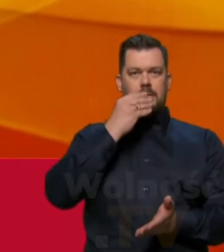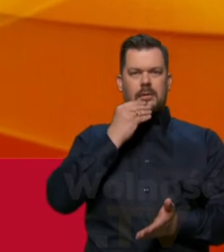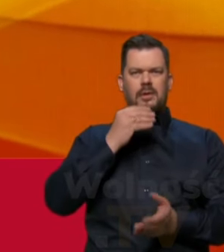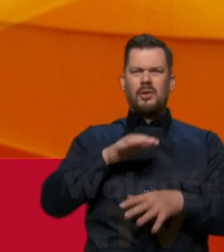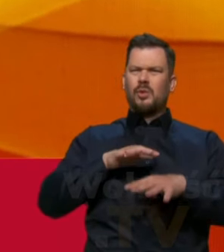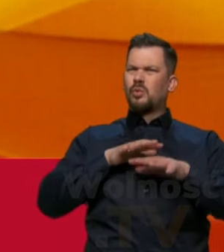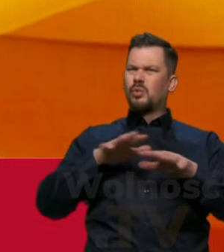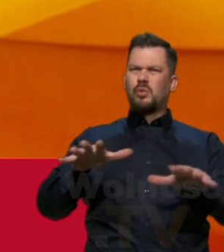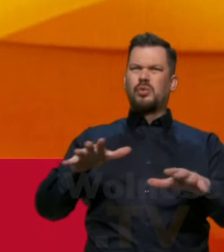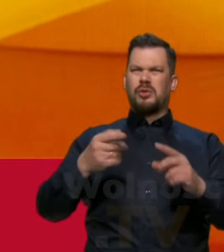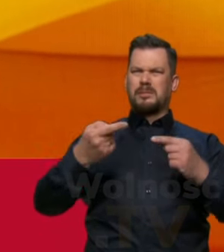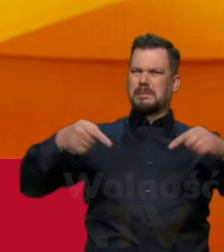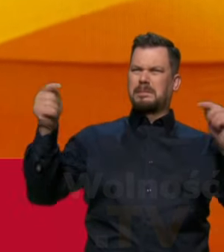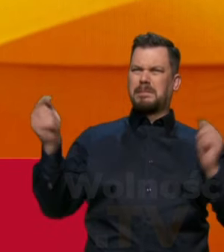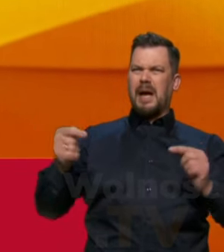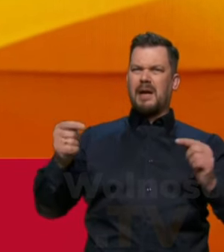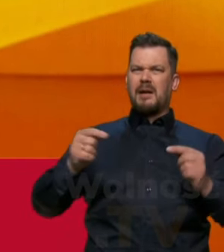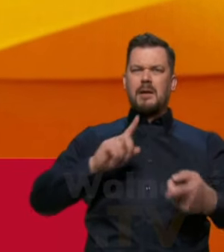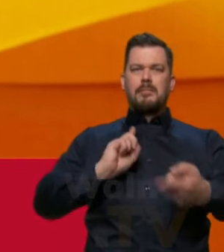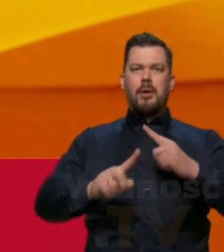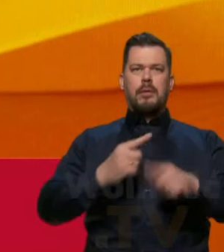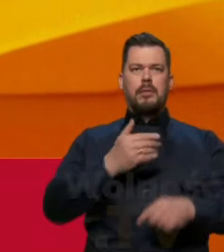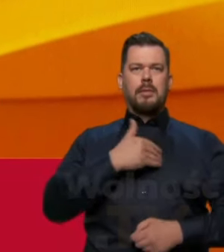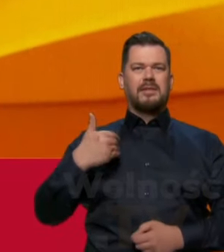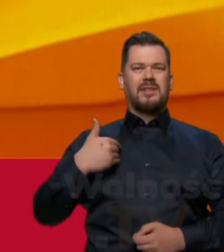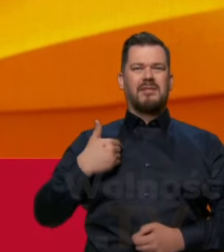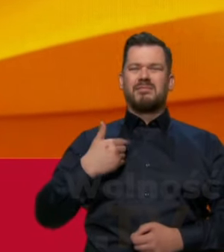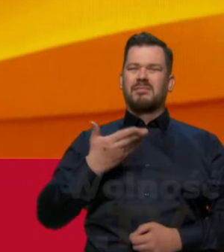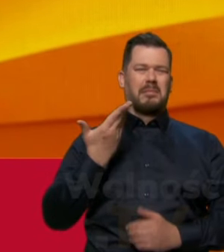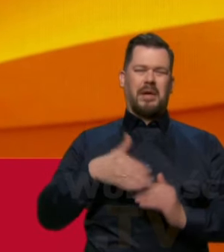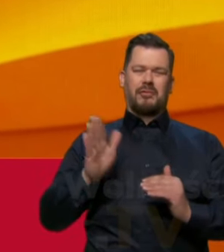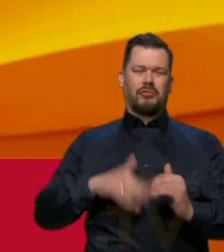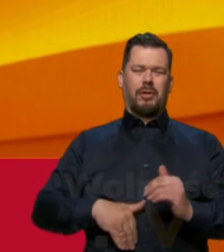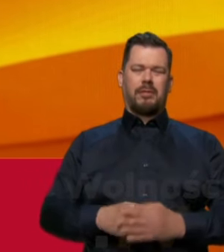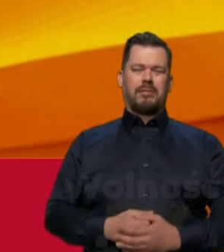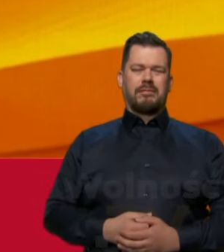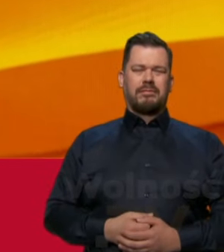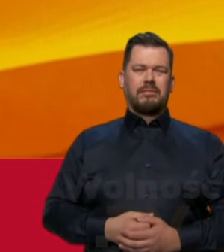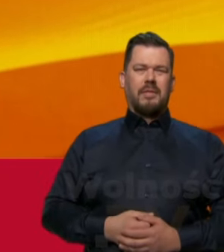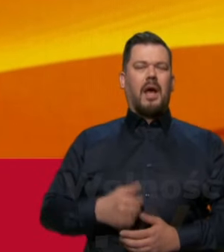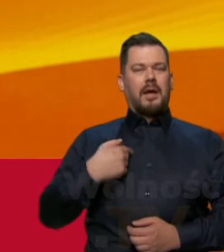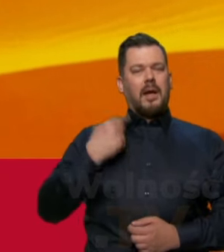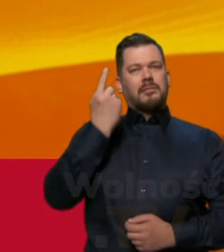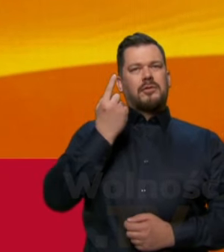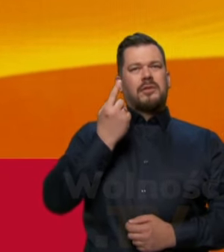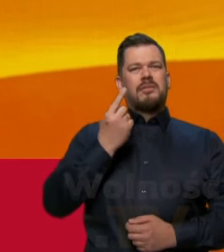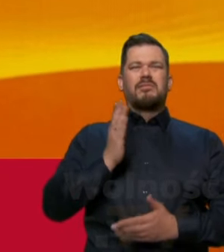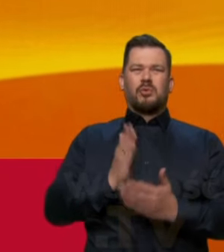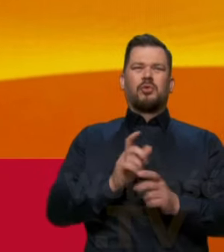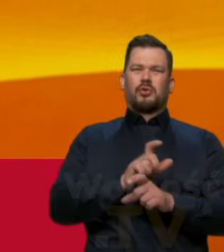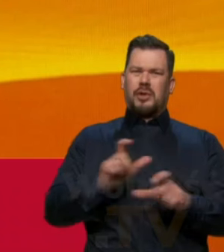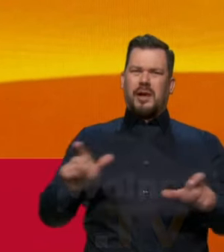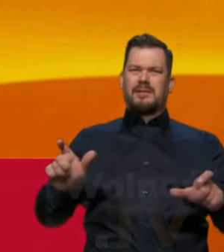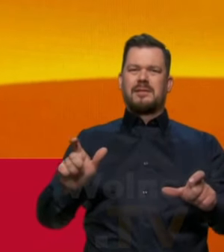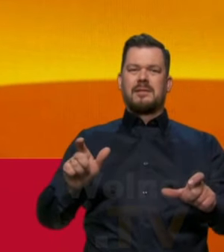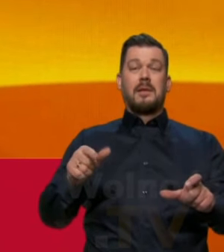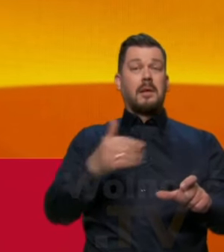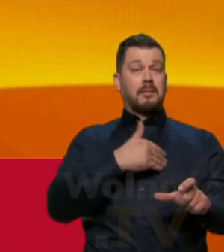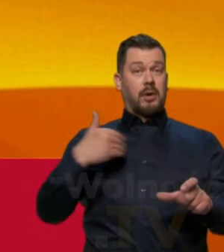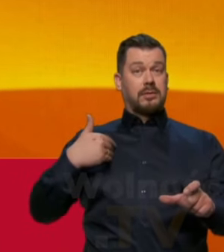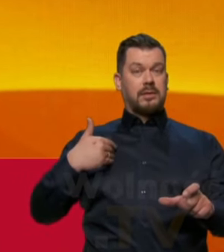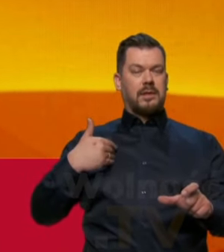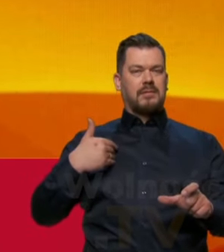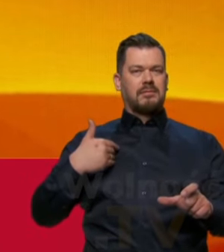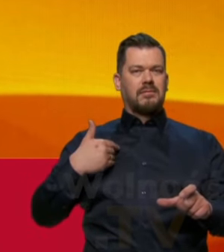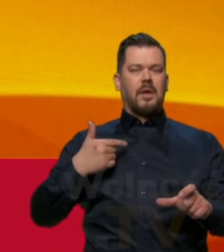wielki antagonizm na polskiej scenie politycznej, bardzo źle służy. Ja myślę, że czas najwyższy, aby na polską scenę